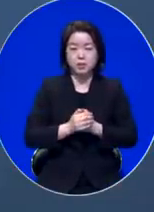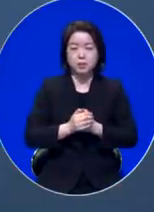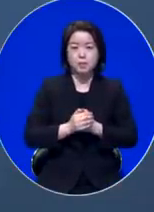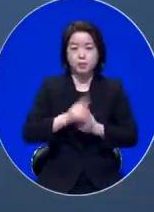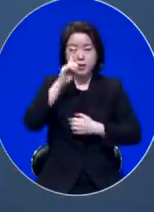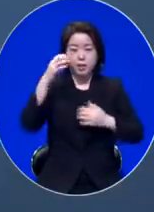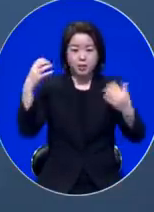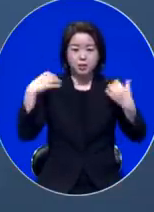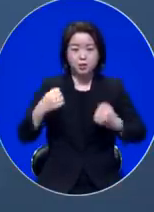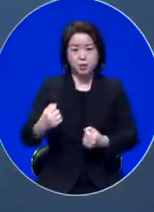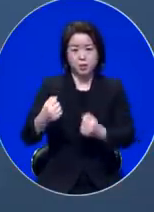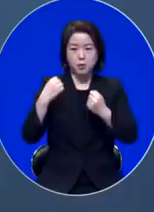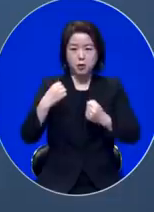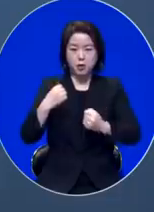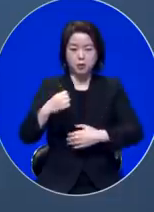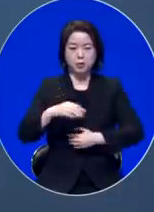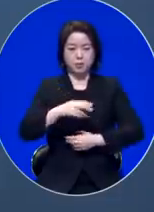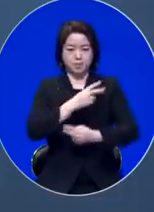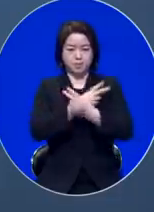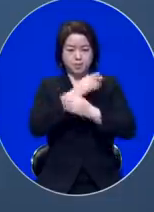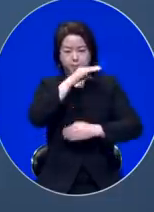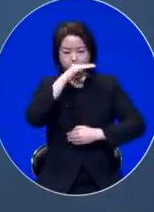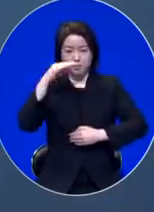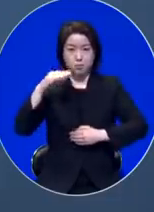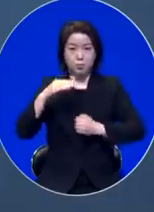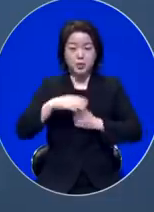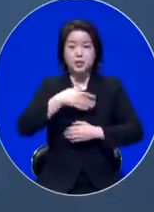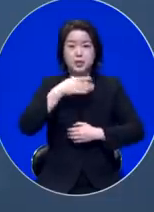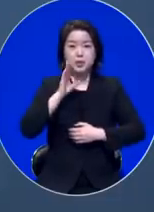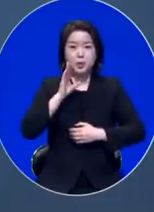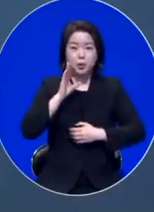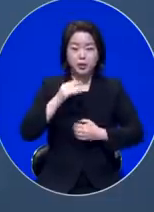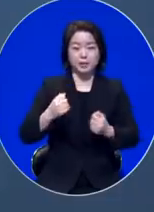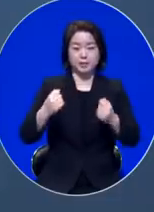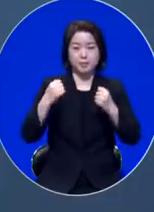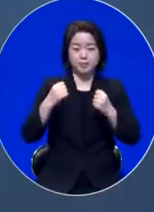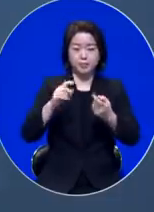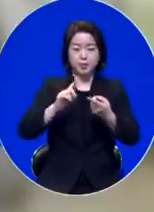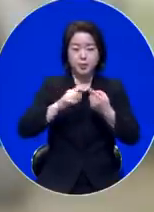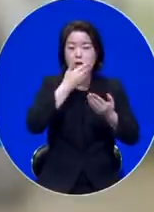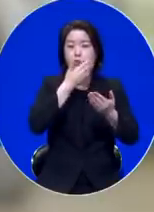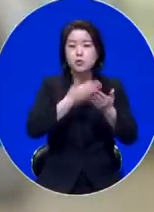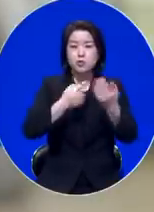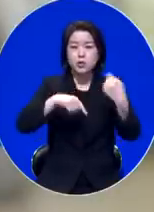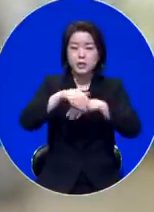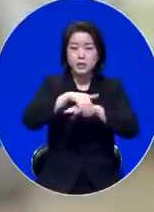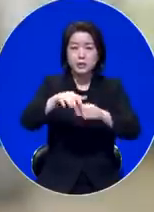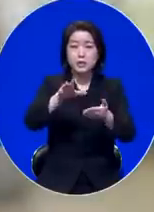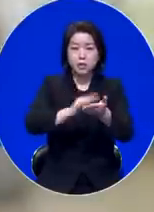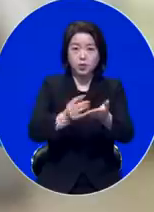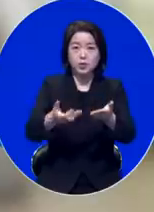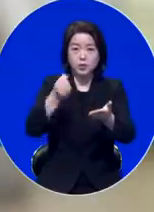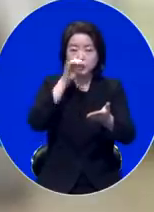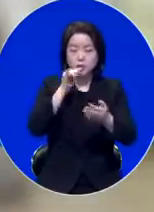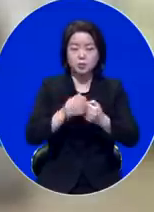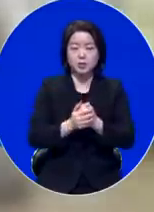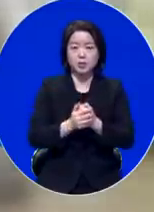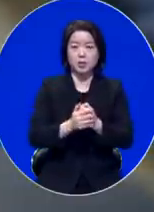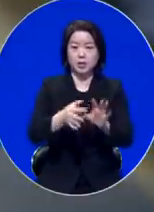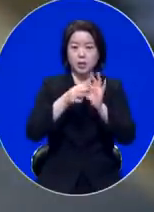품위있는 노 보장 이라는 것을 이제 주요 정책과제로 담고 있습니다 그럼 관련해서 이제